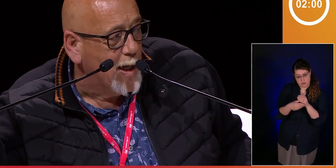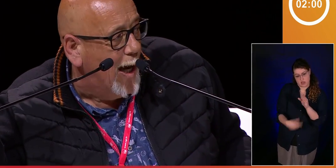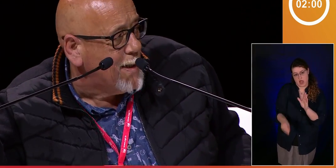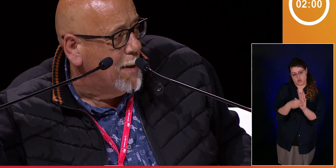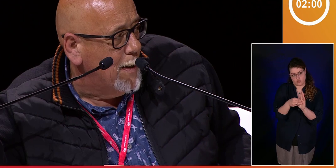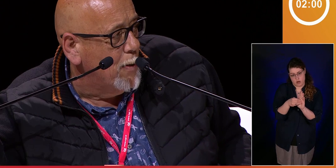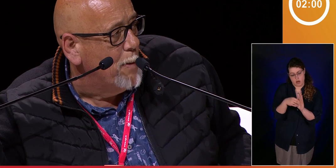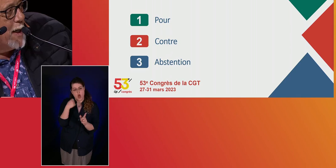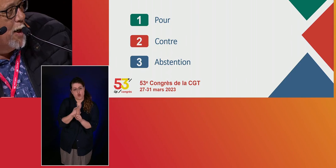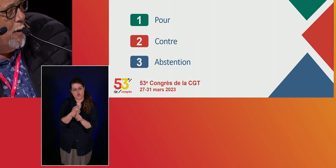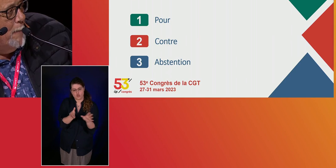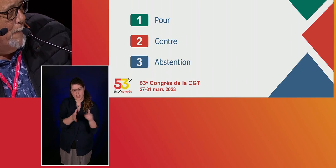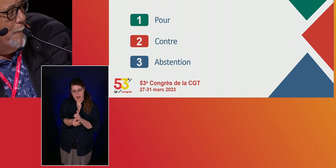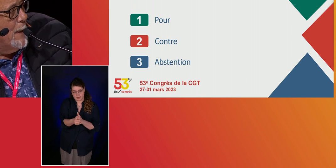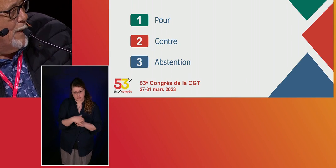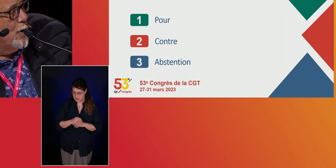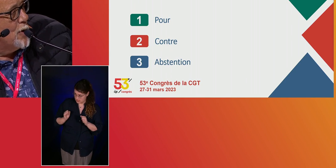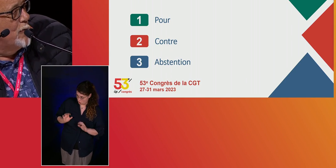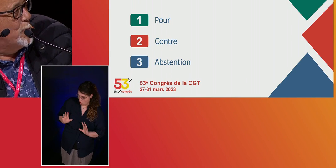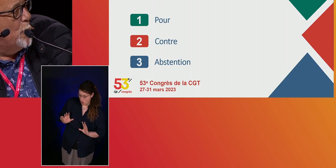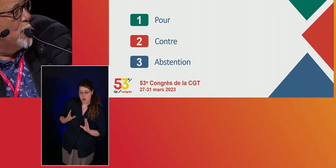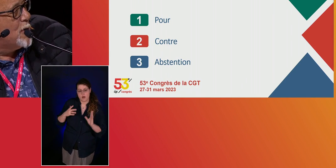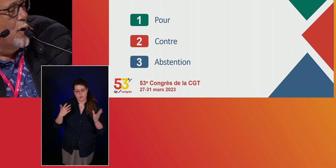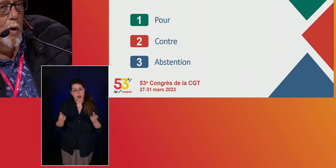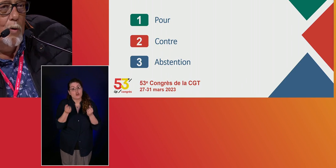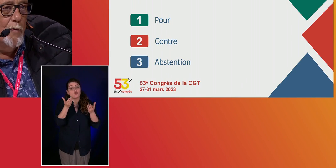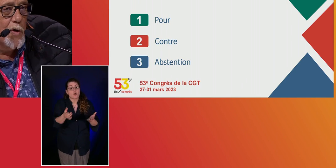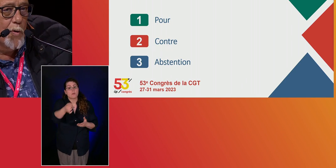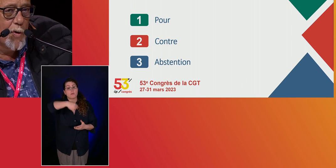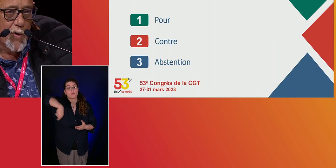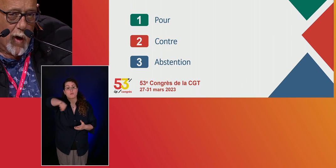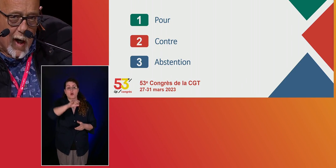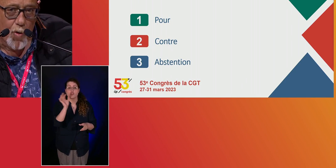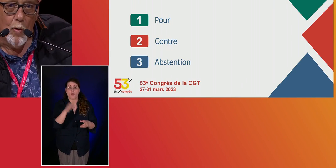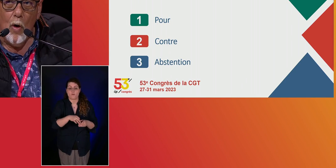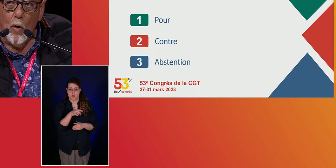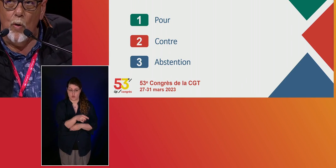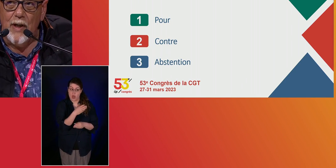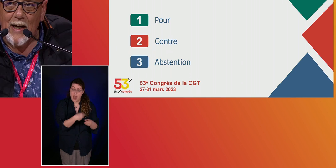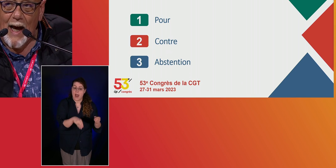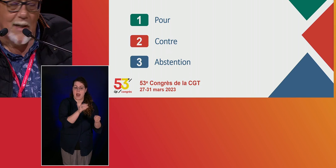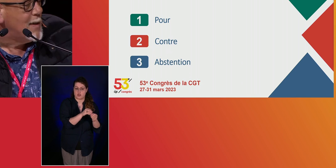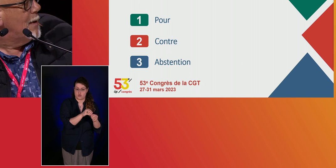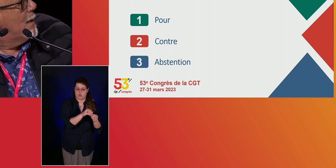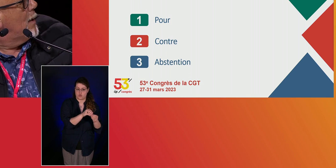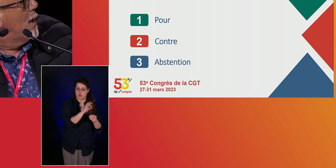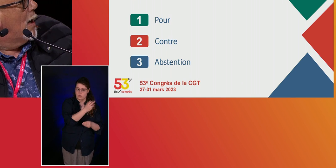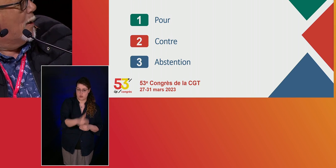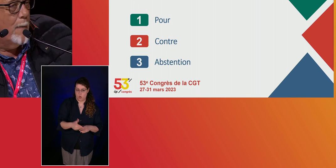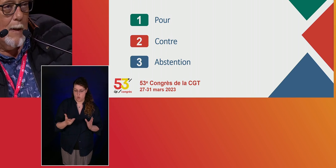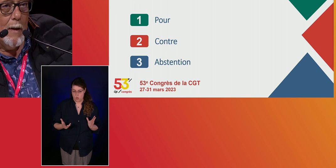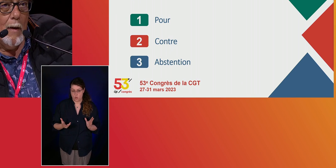lutte des classes on est bien d'accord donc je vous propose que nous votions sur ce rajout lutte des